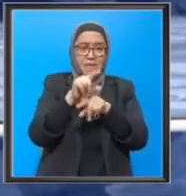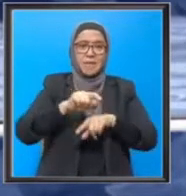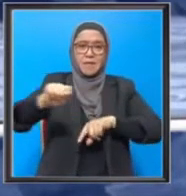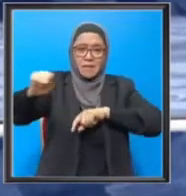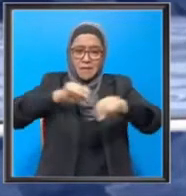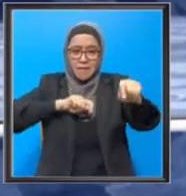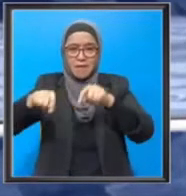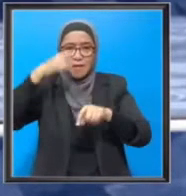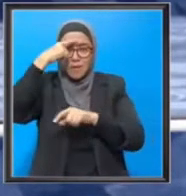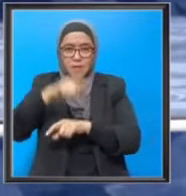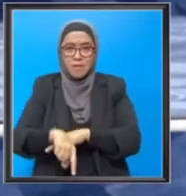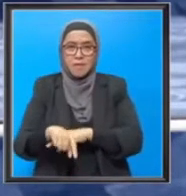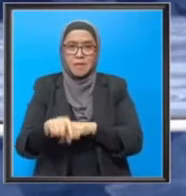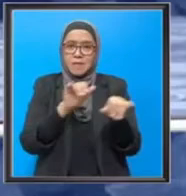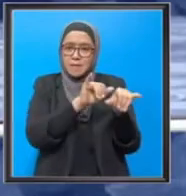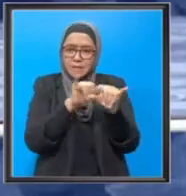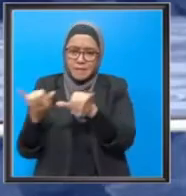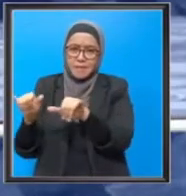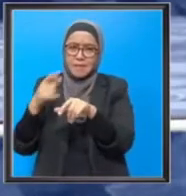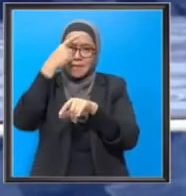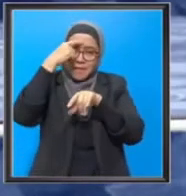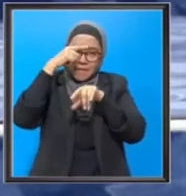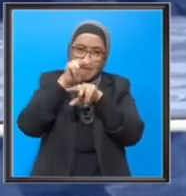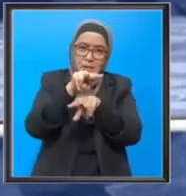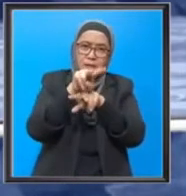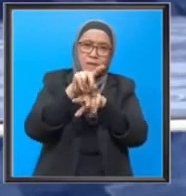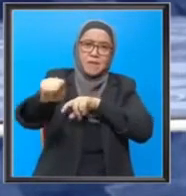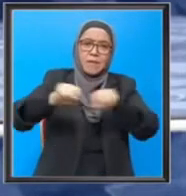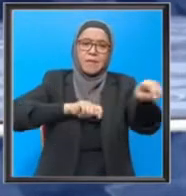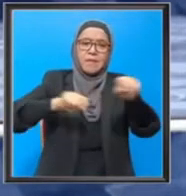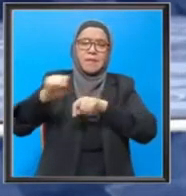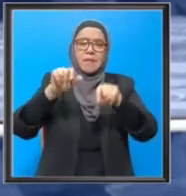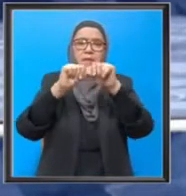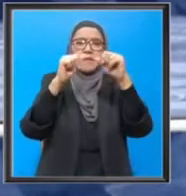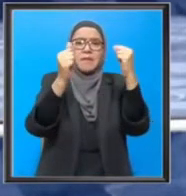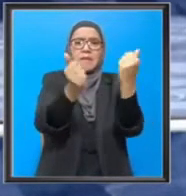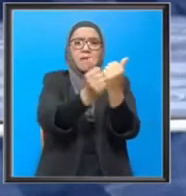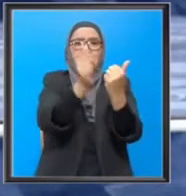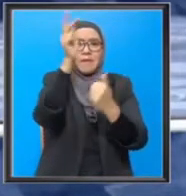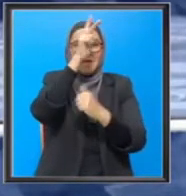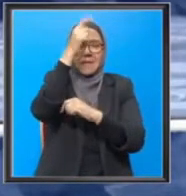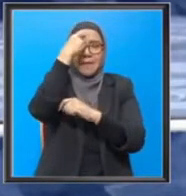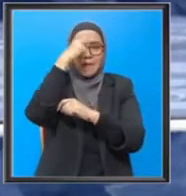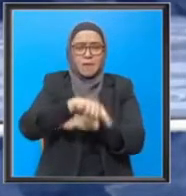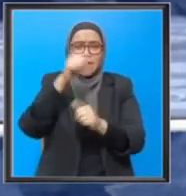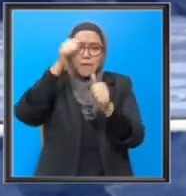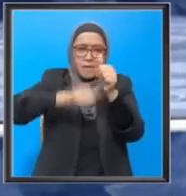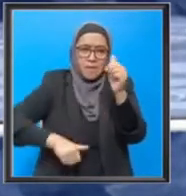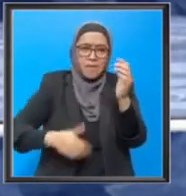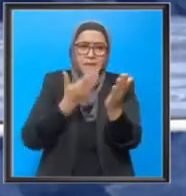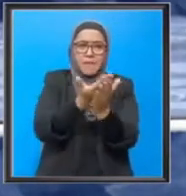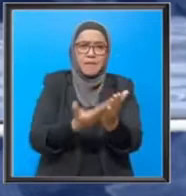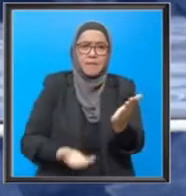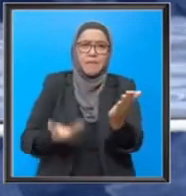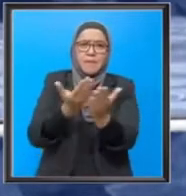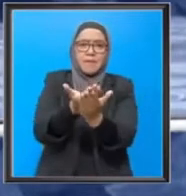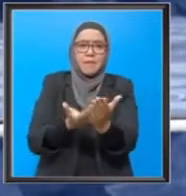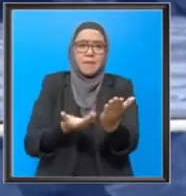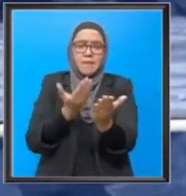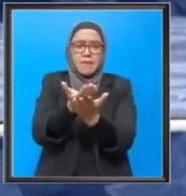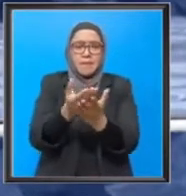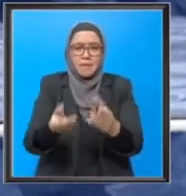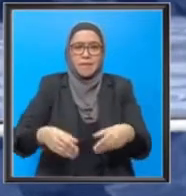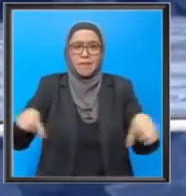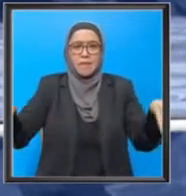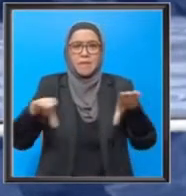menyelaraskan memantau tindakkan oleh pelbagai Regency kerajaan terhadap setiap syur yang dikemukakan